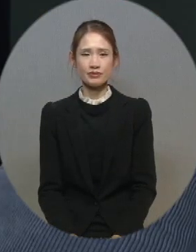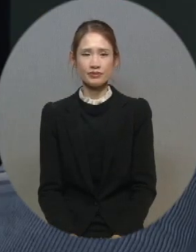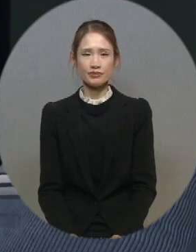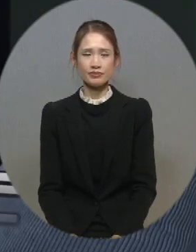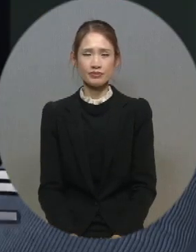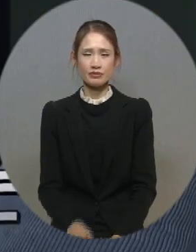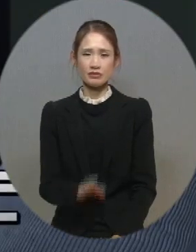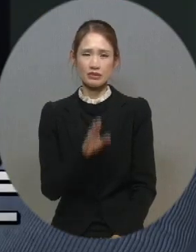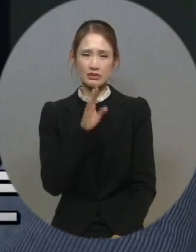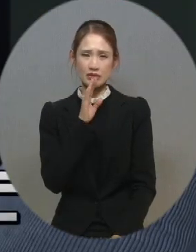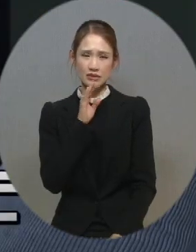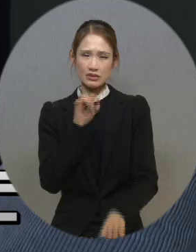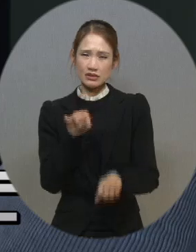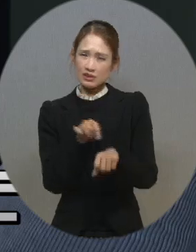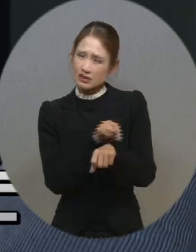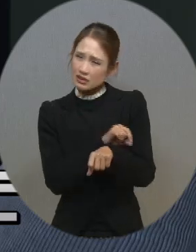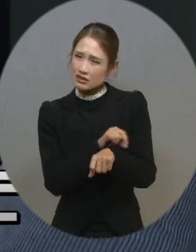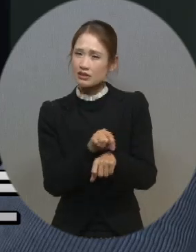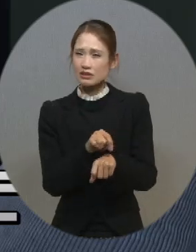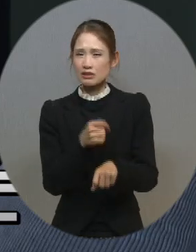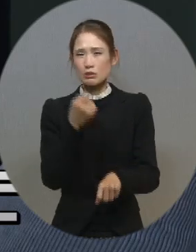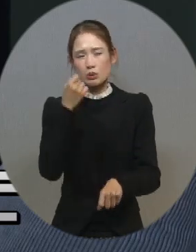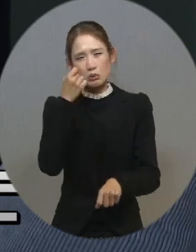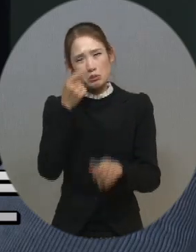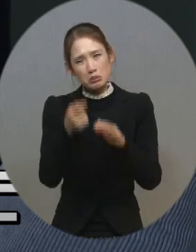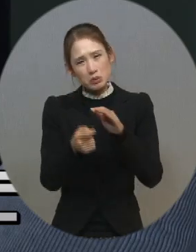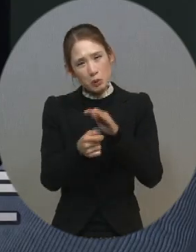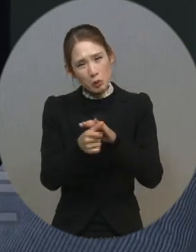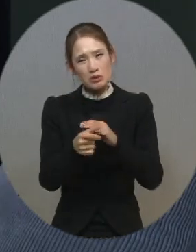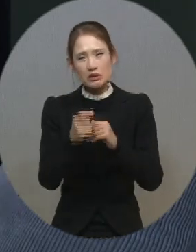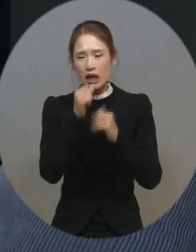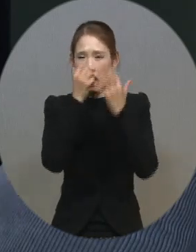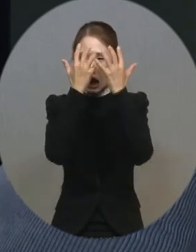거기는 이제 참 특이한 감옥이었는데요.